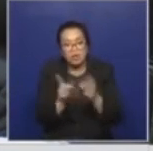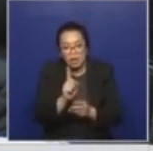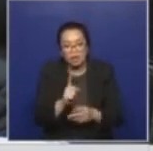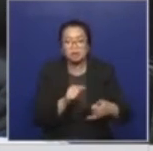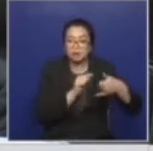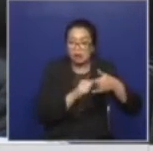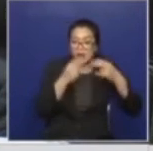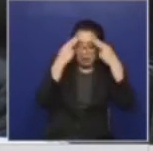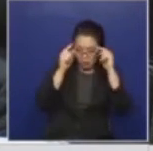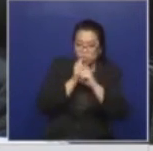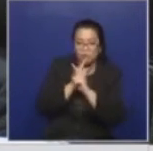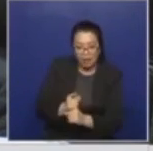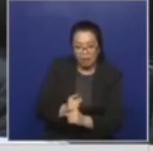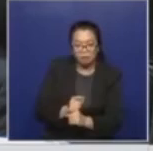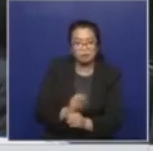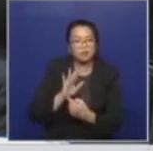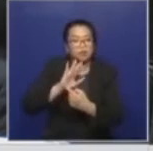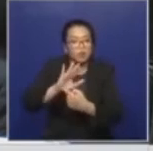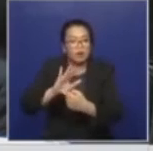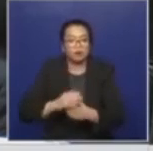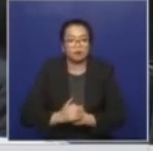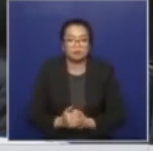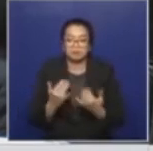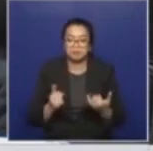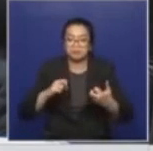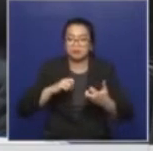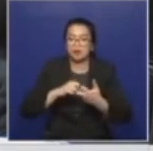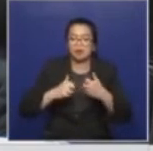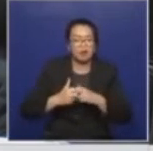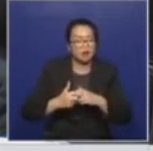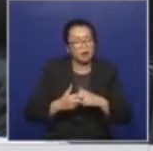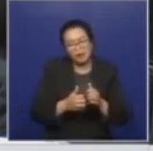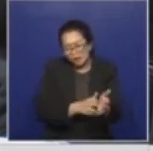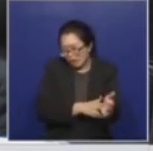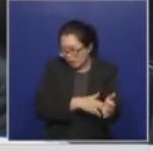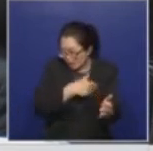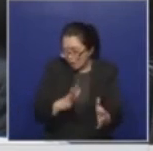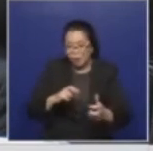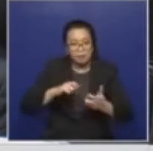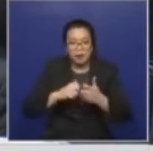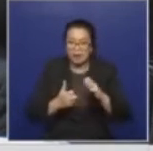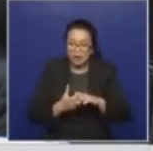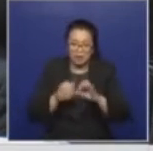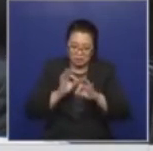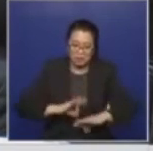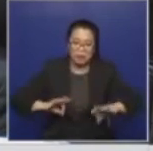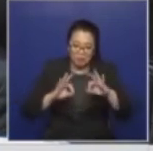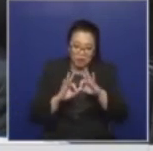ผมยกตัวอย่างเช่นมันเป็นปัญหาต้นเหตุของปัญหาที่ผมพูดมา3เรื่องเนี่ยน